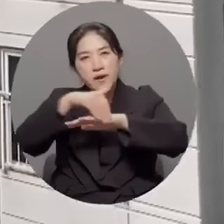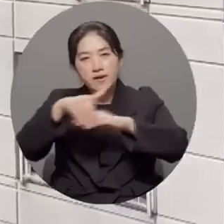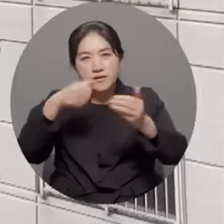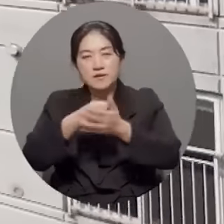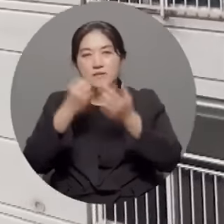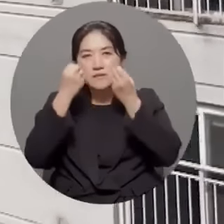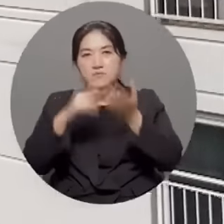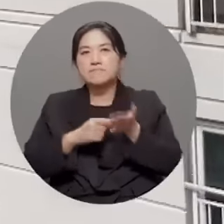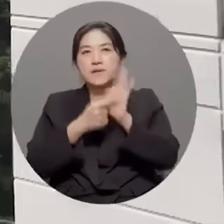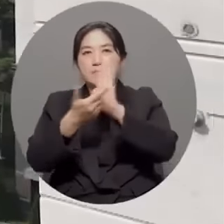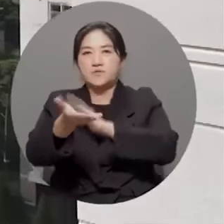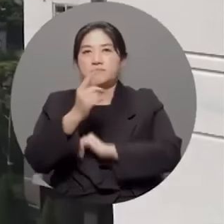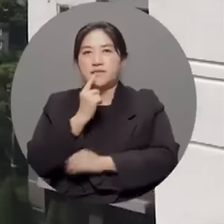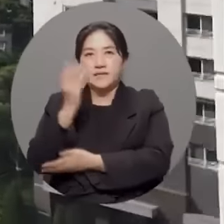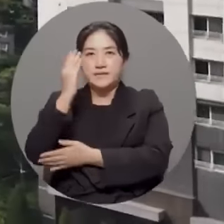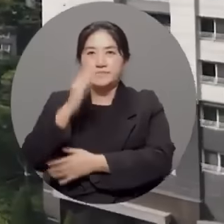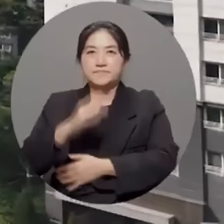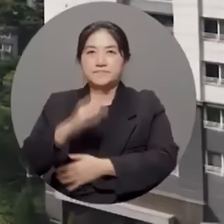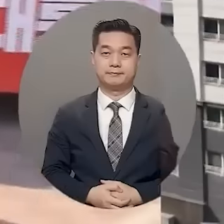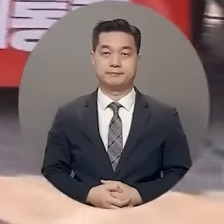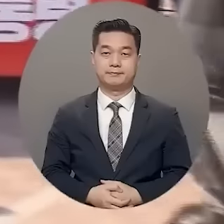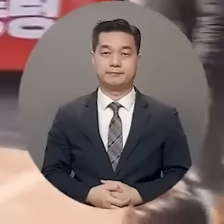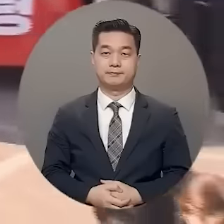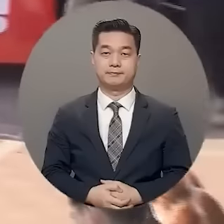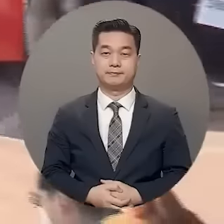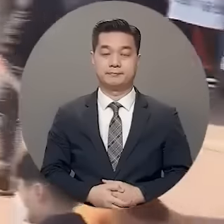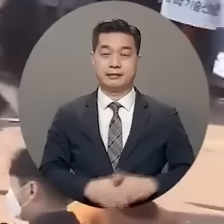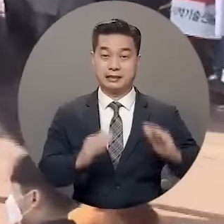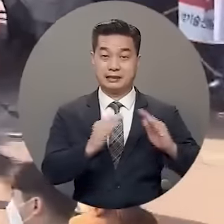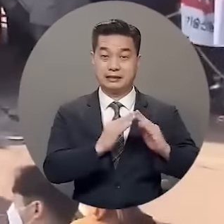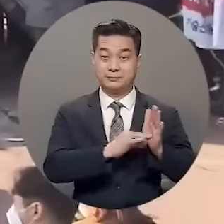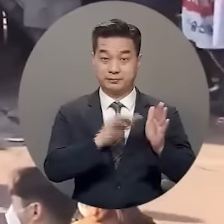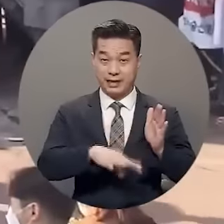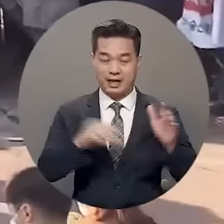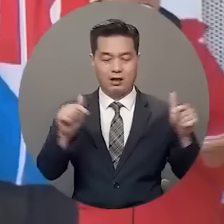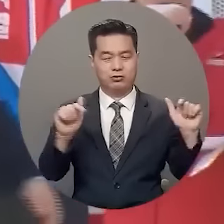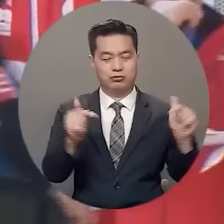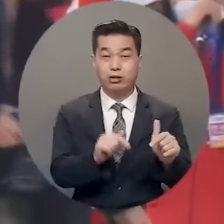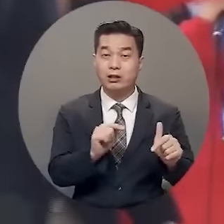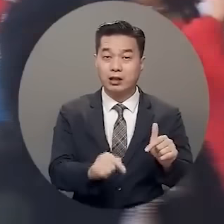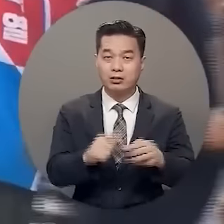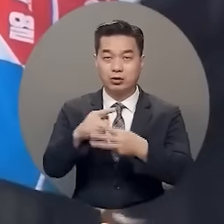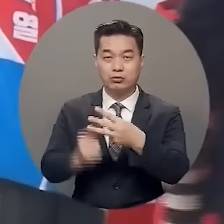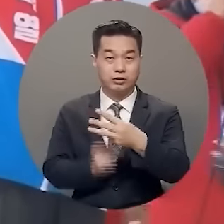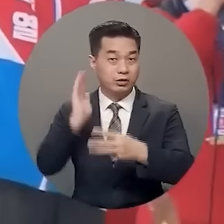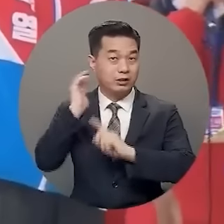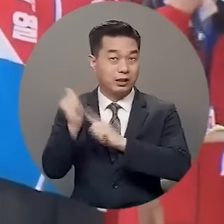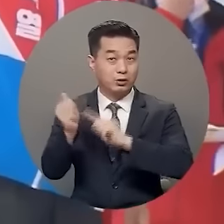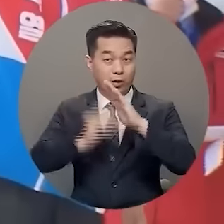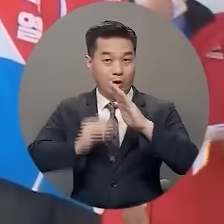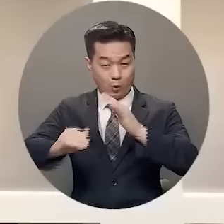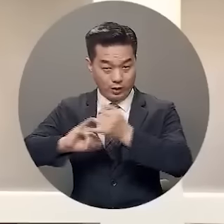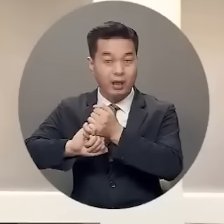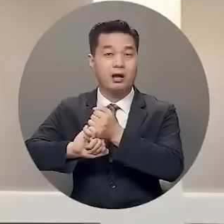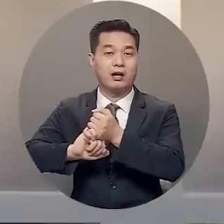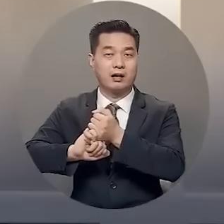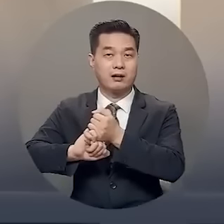MBC 뉴스 욱입니다 부동산 세금을 줄이겠다는 건 윤석 대통령의 공약입니다